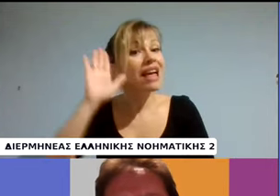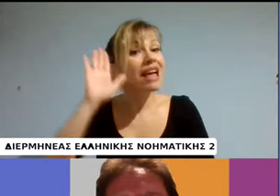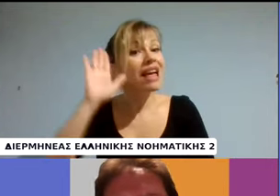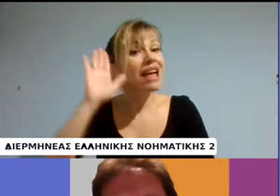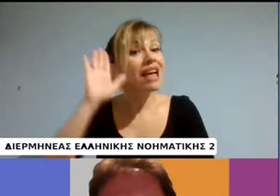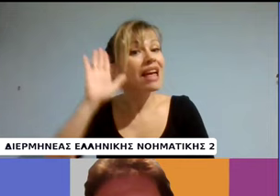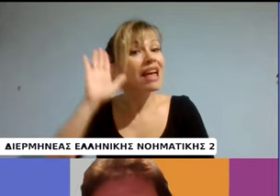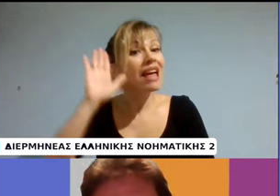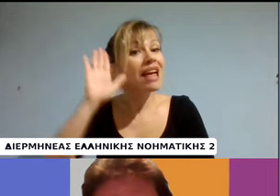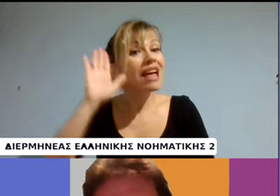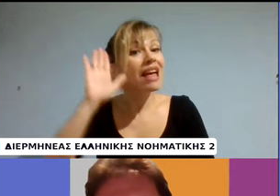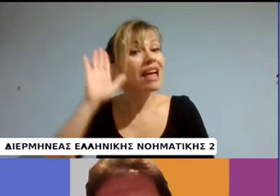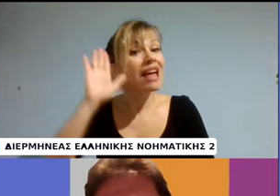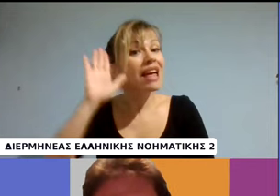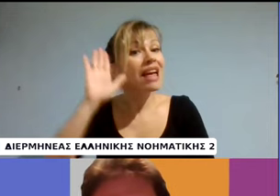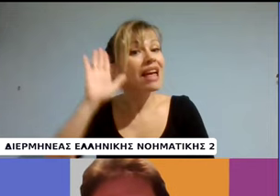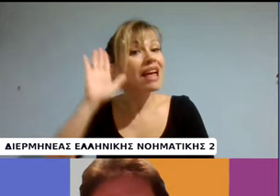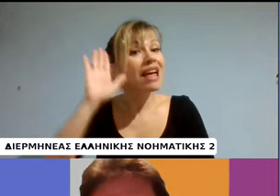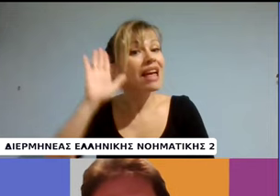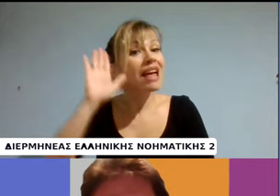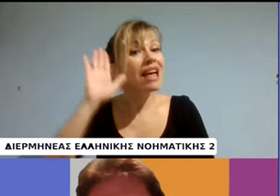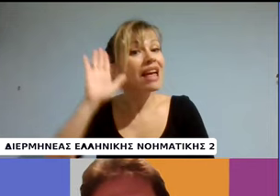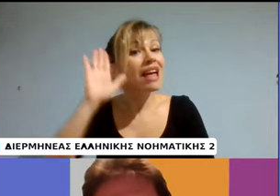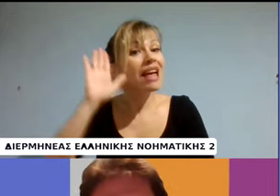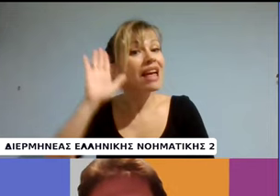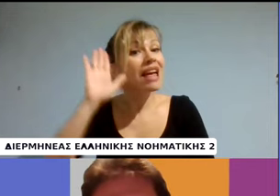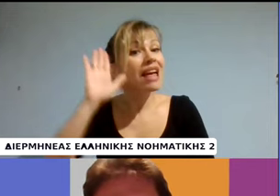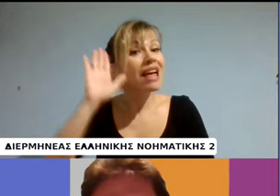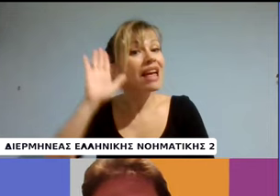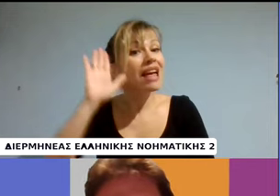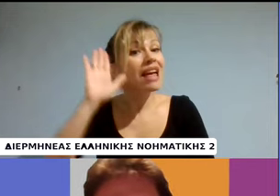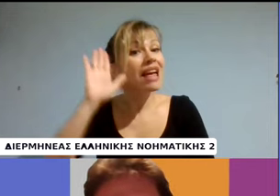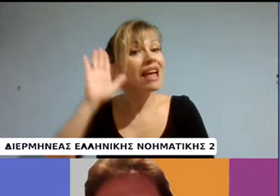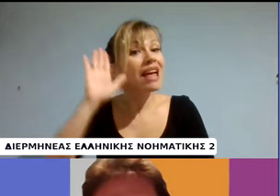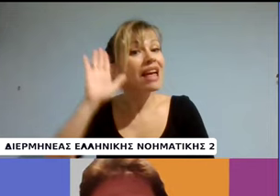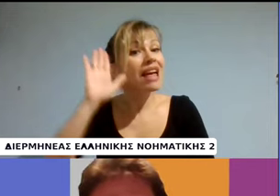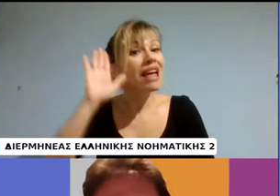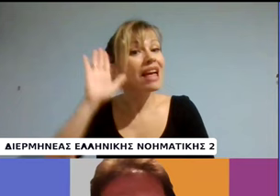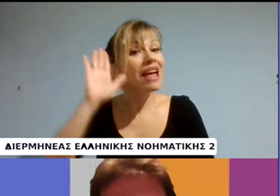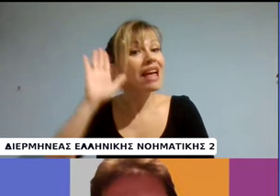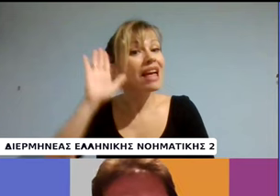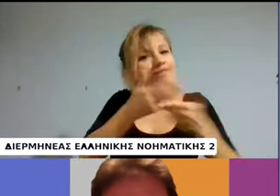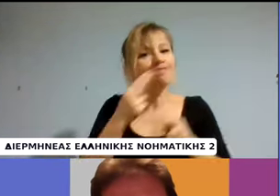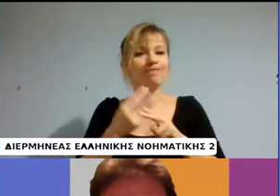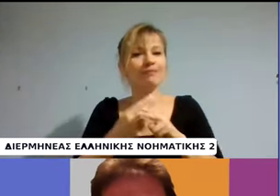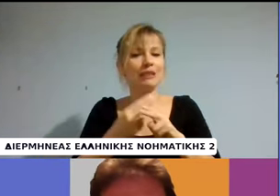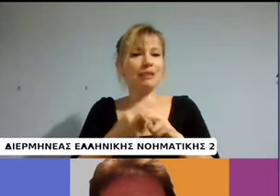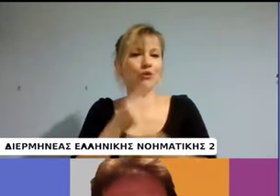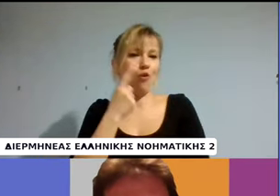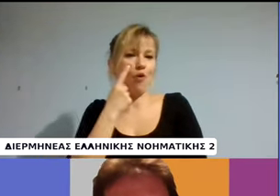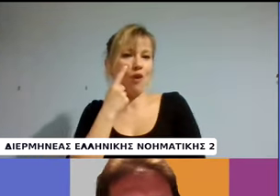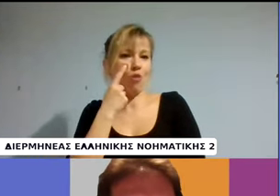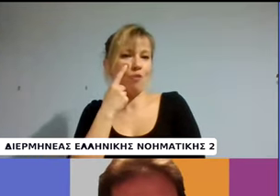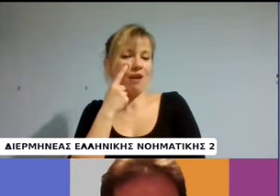προσπάθειες να προσεγγίσουμε μεταξύ μας, να πλησιάσουμε τα διάφορα κομμάτια τα οποία είναι λίγο, ήταν πολύ περισσότερο